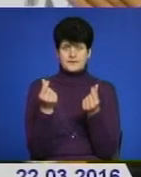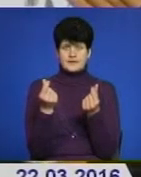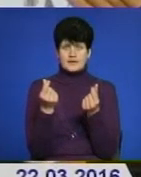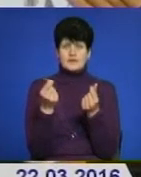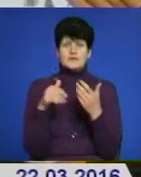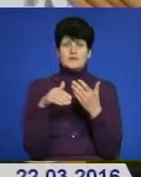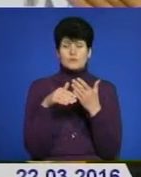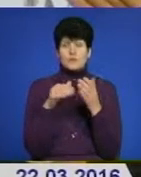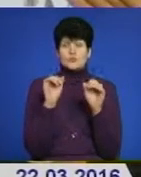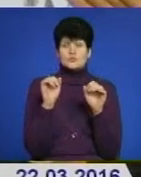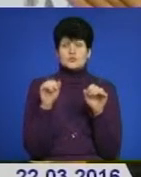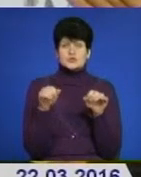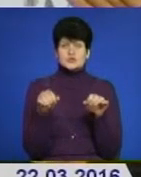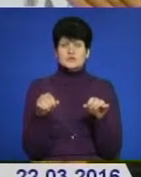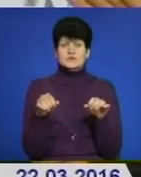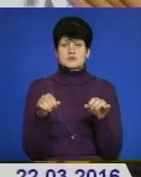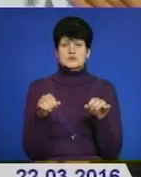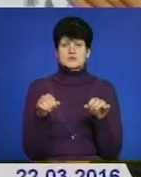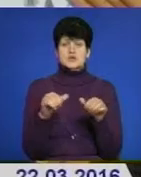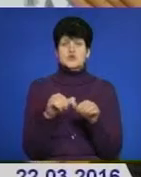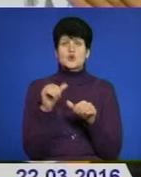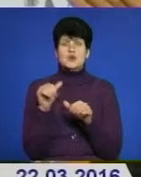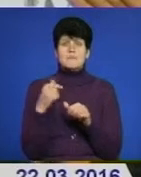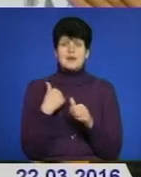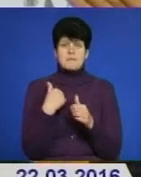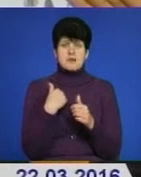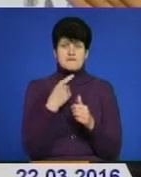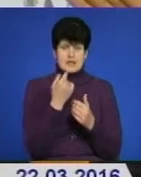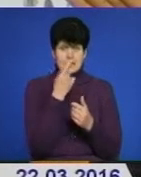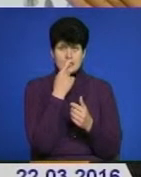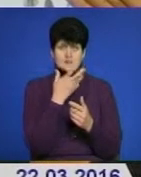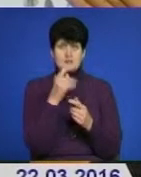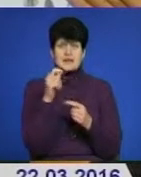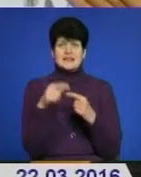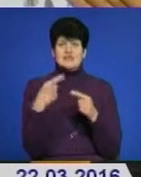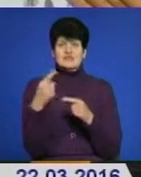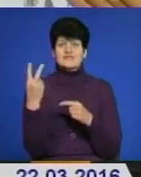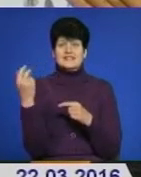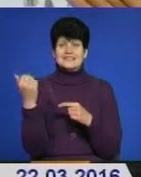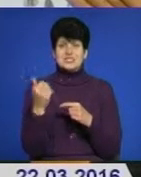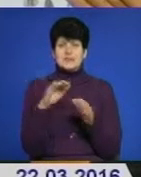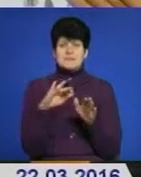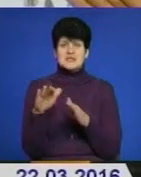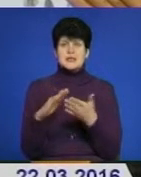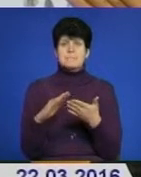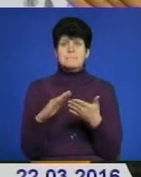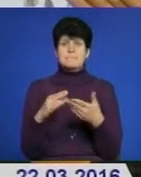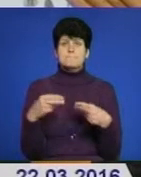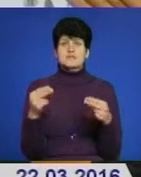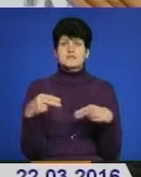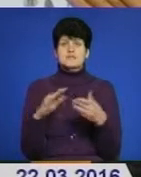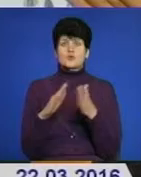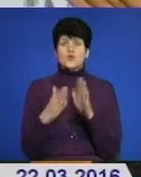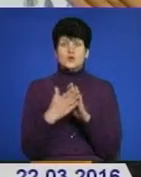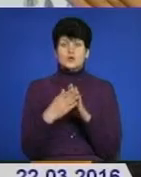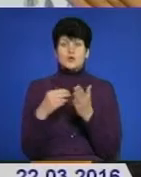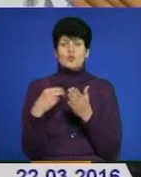інвестиційного потенціалу. Зокрема, ми якраз приїхали через два тижні після підписання угоди про